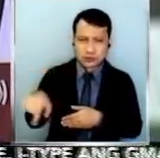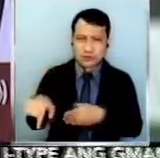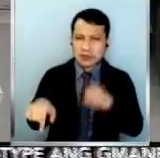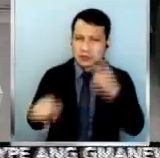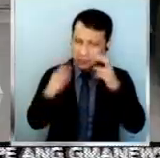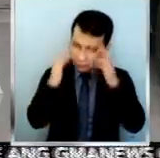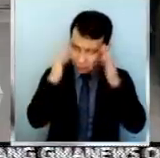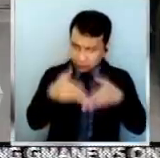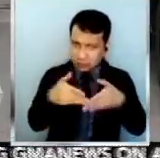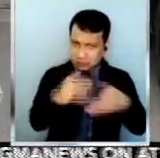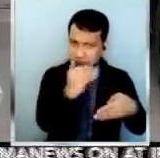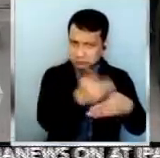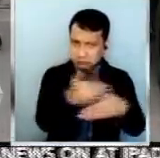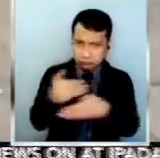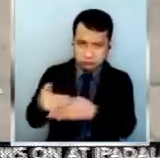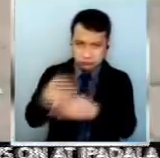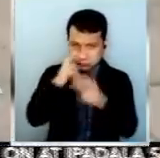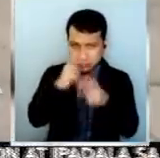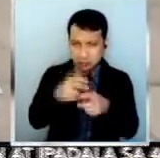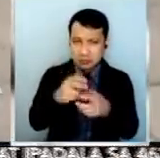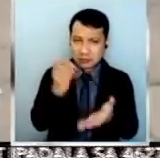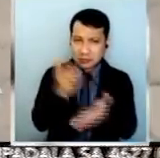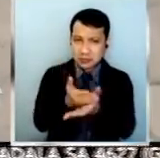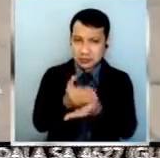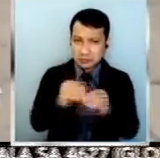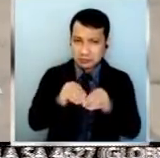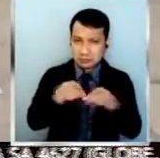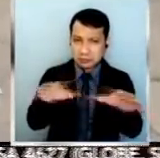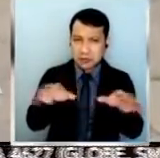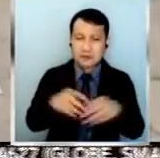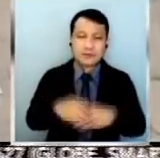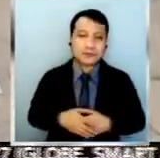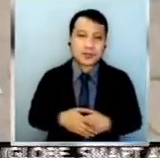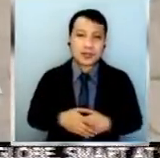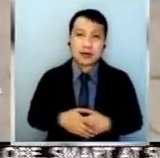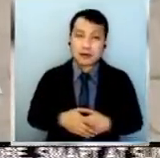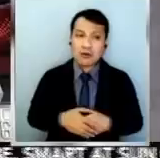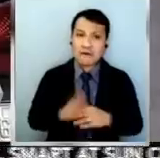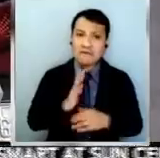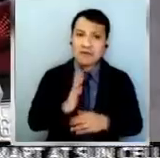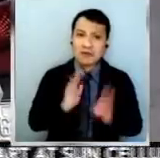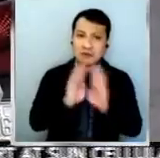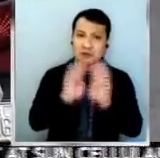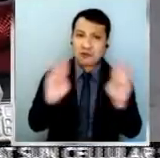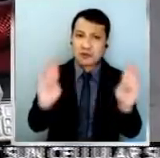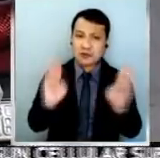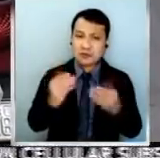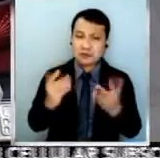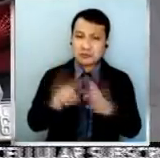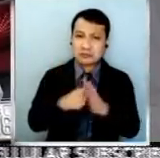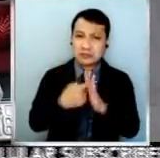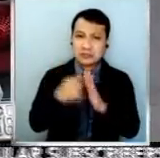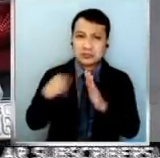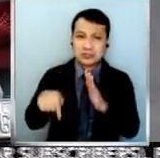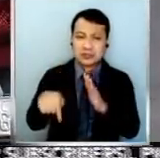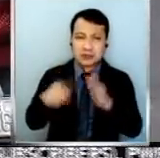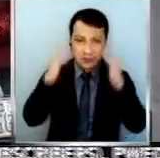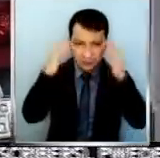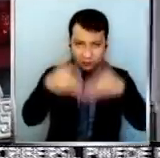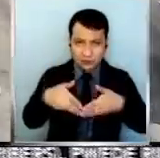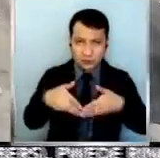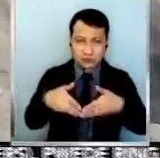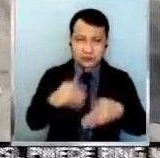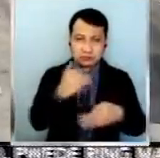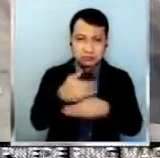sa pag-asang maputol ang hawaan. Bukas din daw ang mga mayor na ipilot sa NCR ang pinag-aaralang focus sa granular lockdown